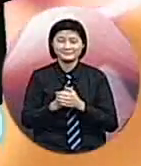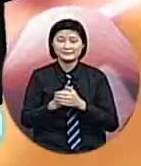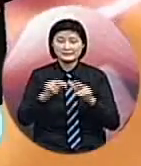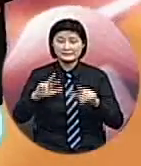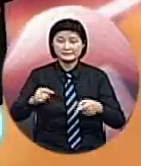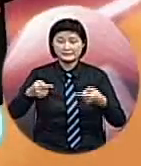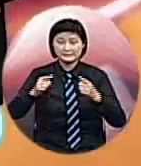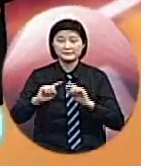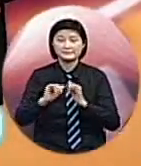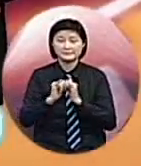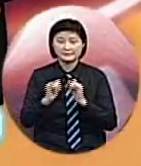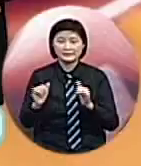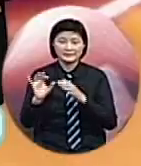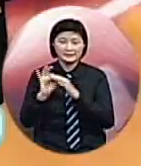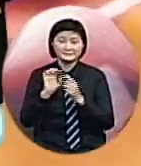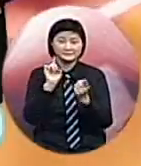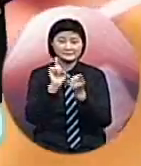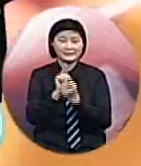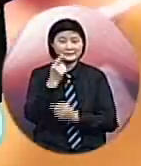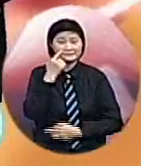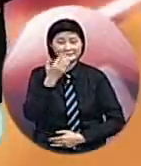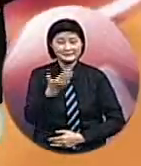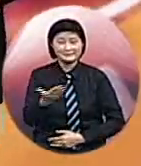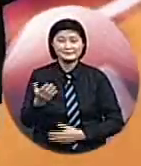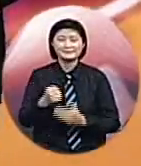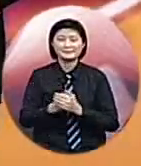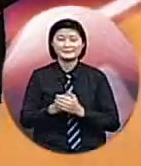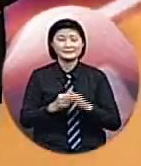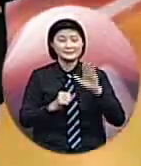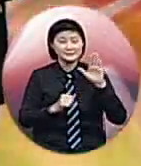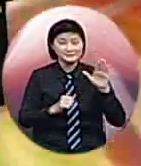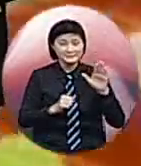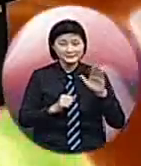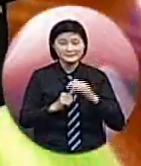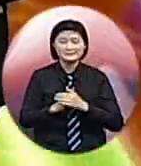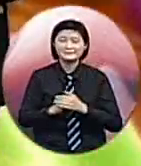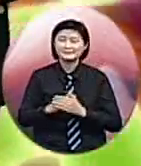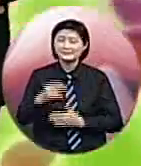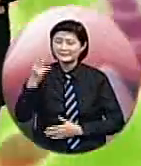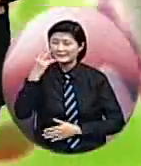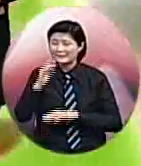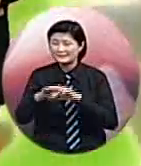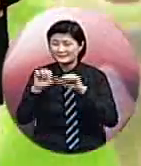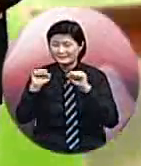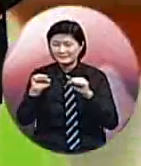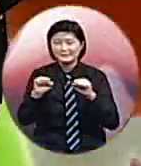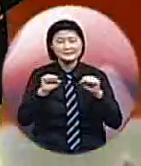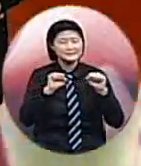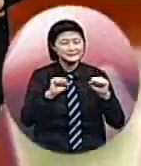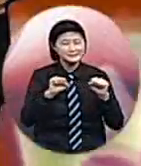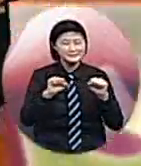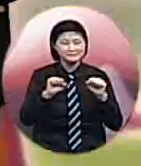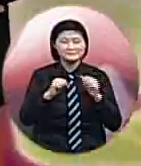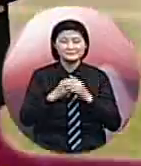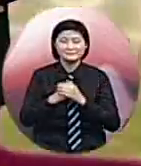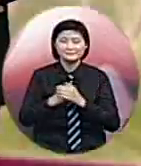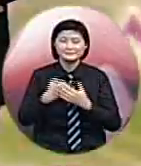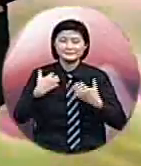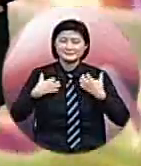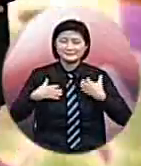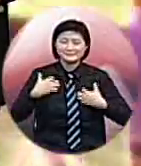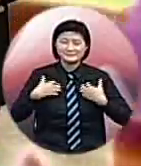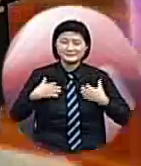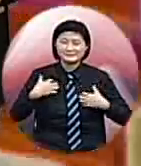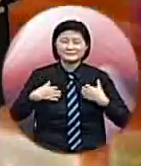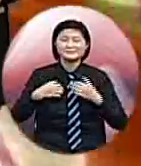즉석 참가자분을 계속해서 만나볼게요. 예. 네. 여보세요. 예. 안녕하세요. 안녕하세요. 예,